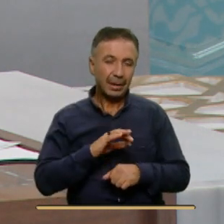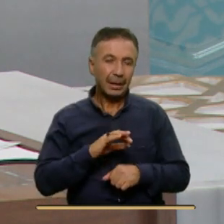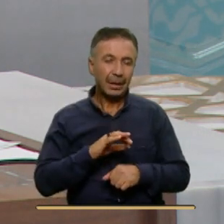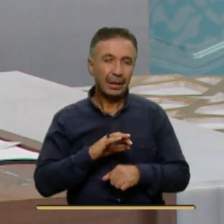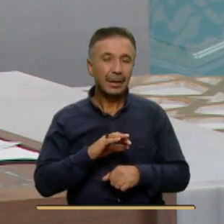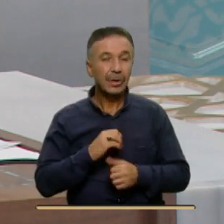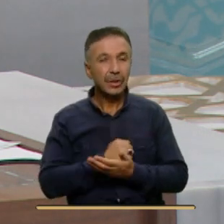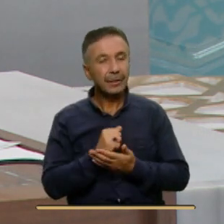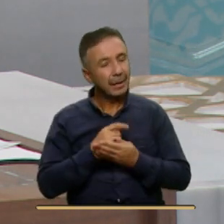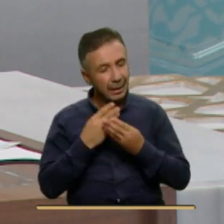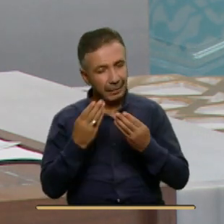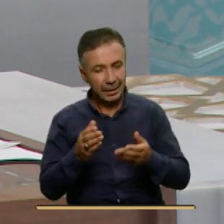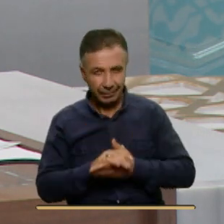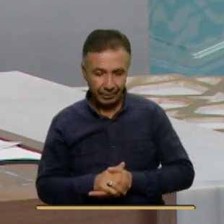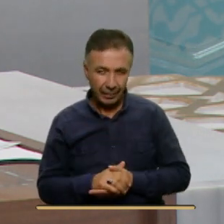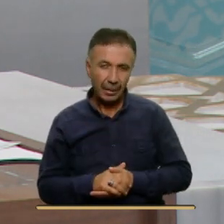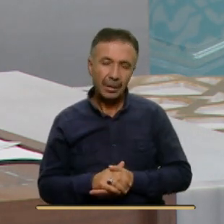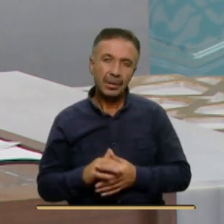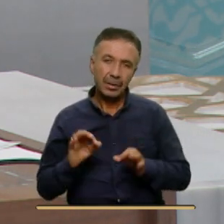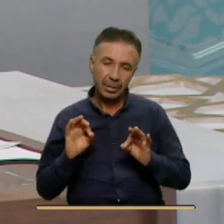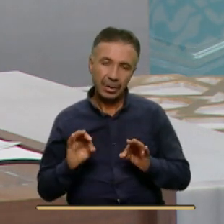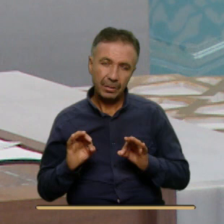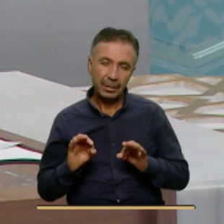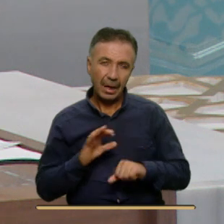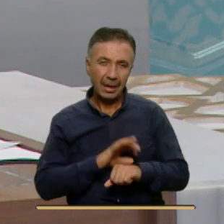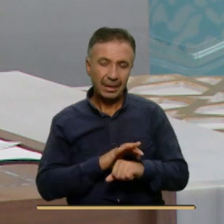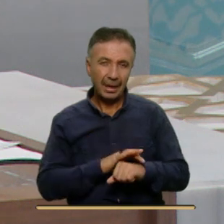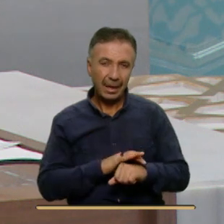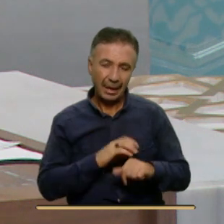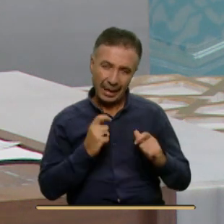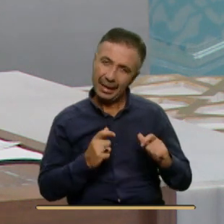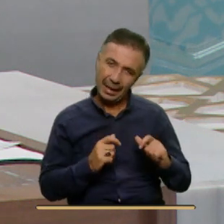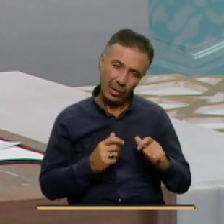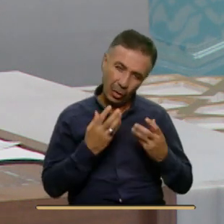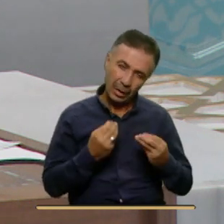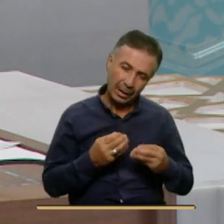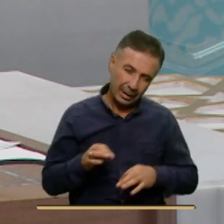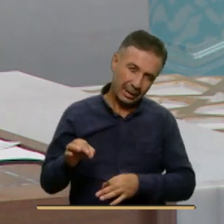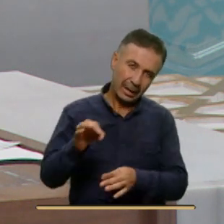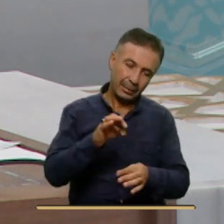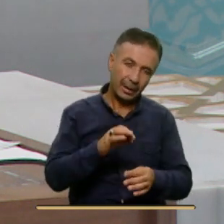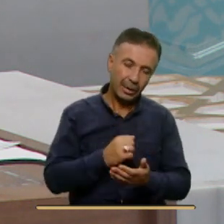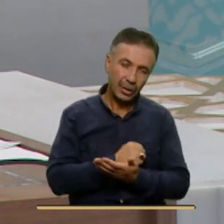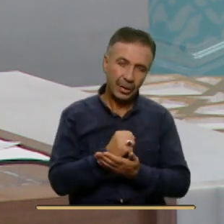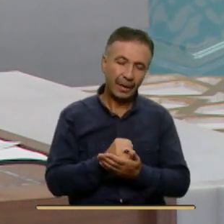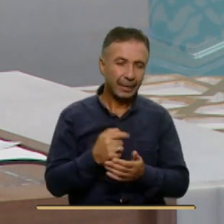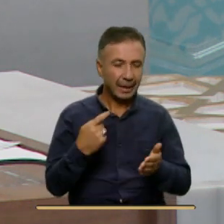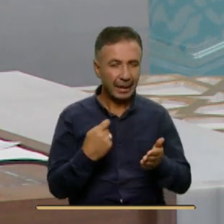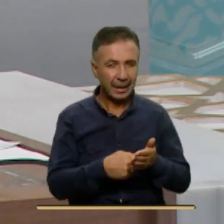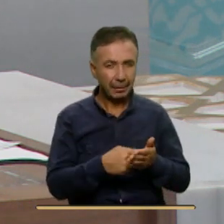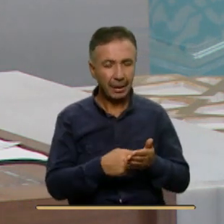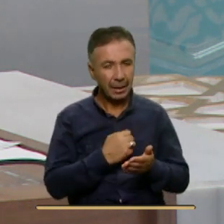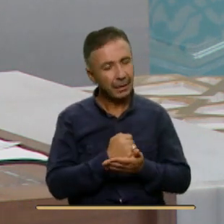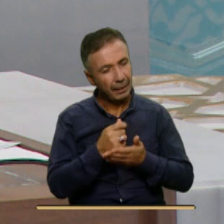eylesin. Şu anda hastane köşelerinde olan kardeşlerimiz var. Şafi ismiyle şifalar versin. Belki